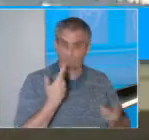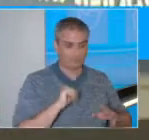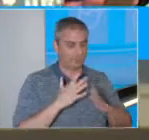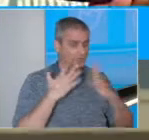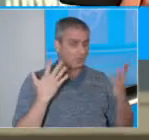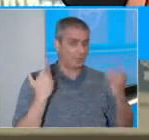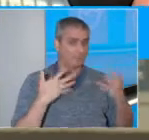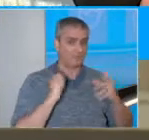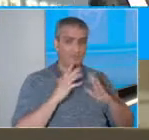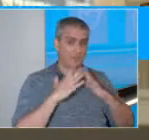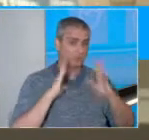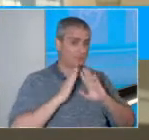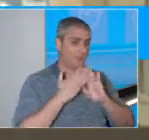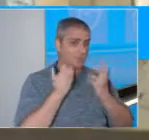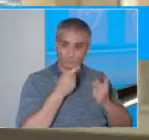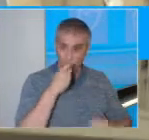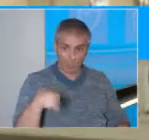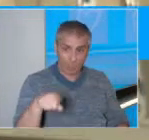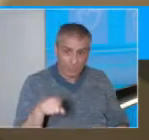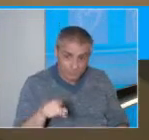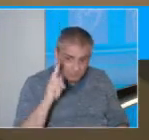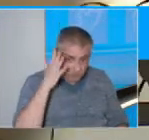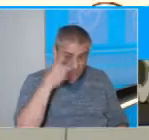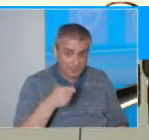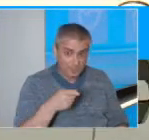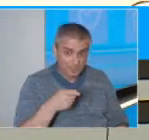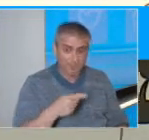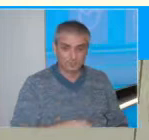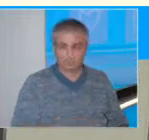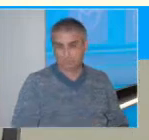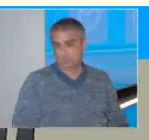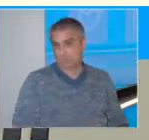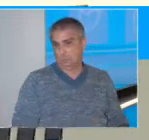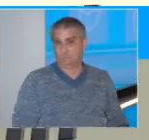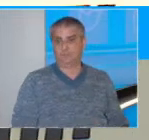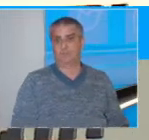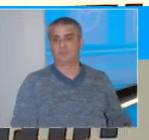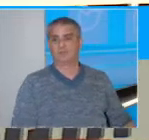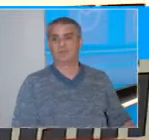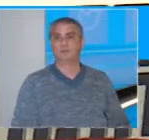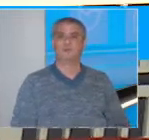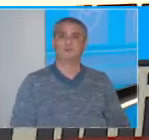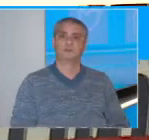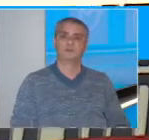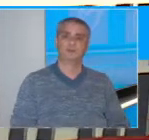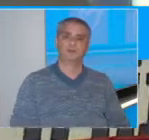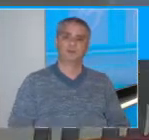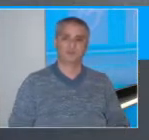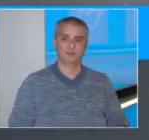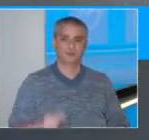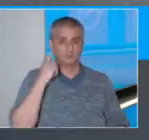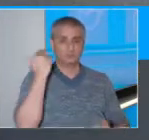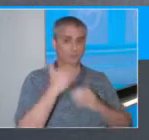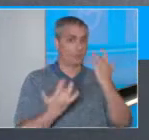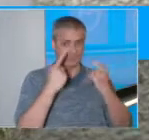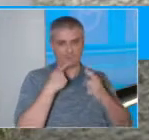הגדול, המפסידים הגדולים מכל הסיפור הזה, זה אתם? יש עתיד? אני חושב שכשתוקפים אותך כל כך הרבה, זה